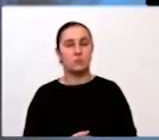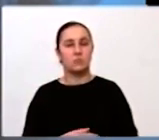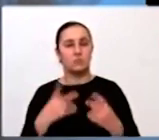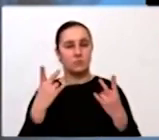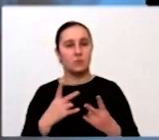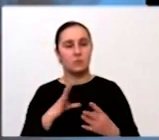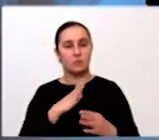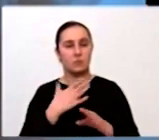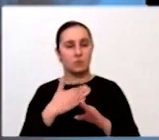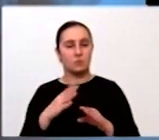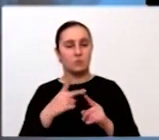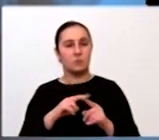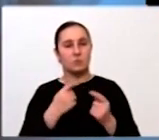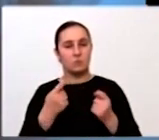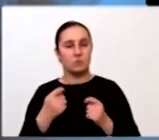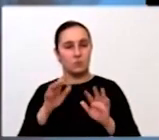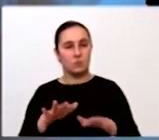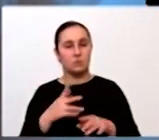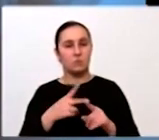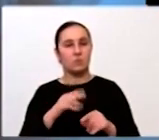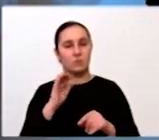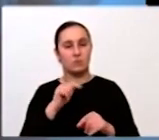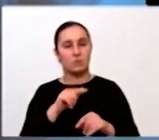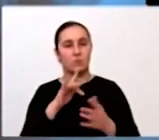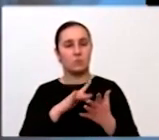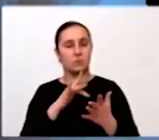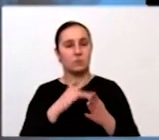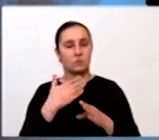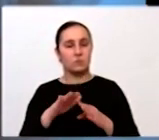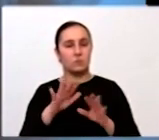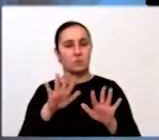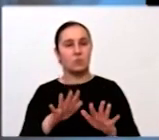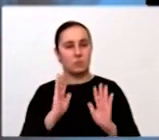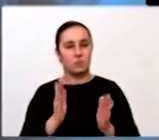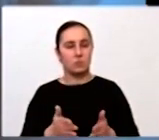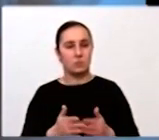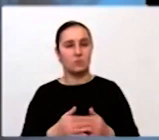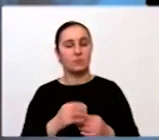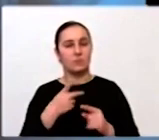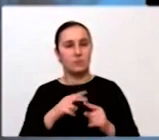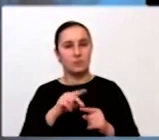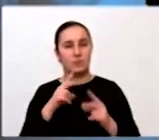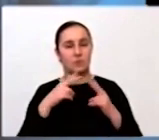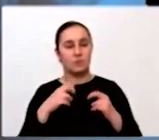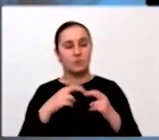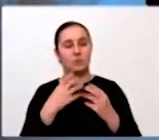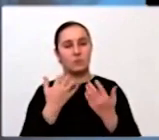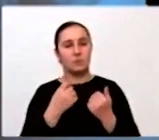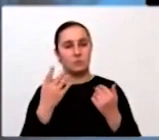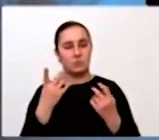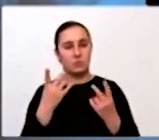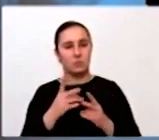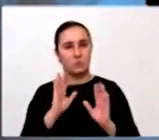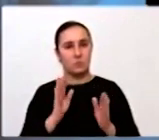Kerakli bo'lgan qismga keltirib oldik holatga va o'rta qismga joylab olamiz. Endi esa tekshirib olishimiz kerak